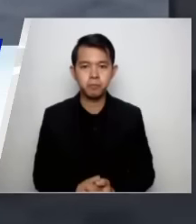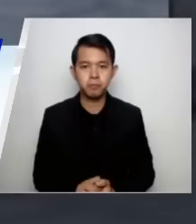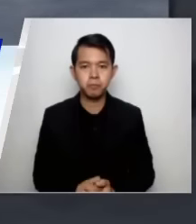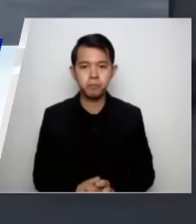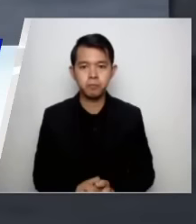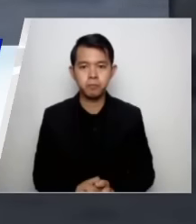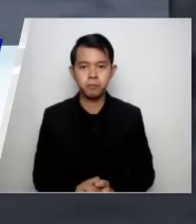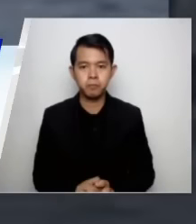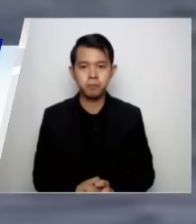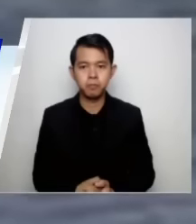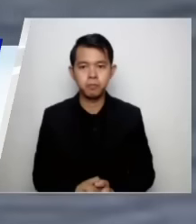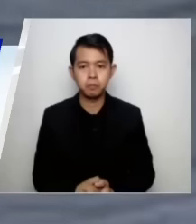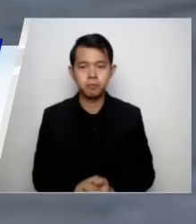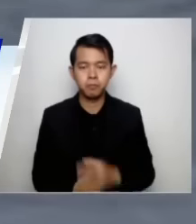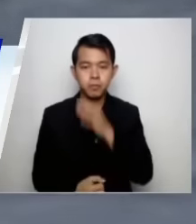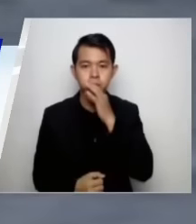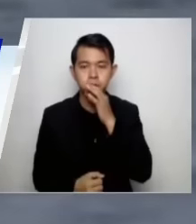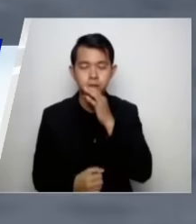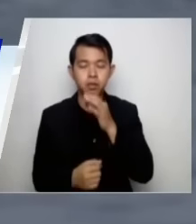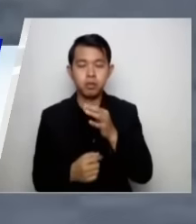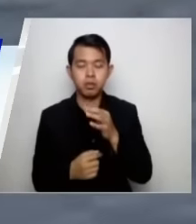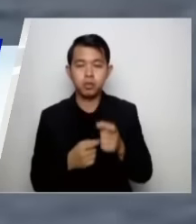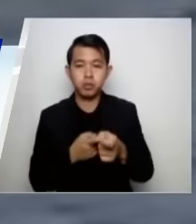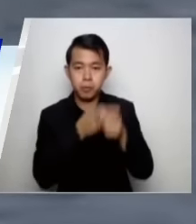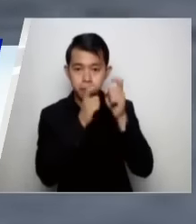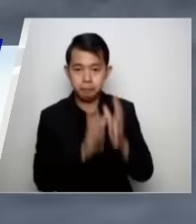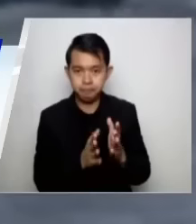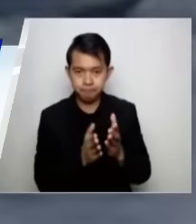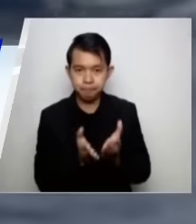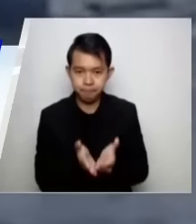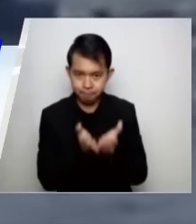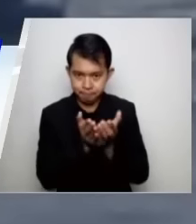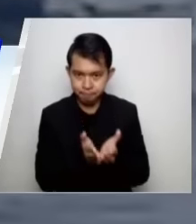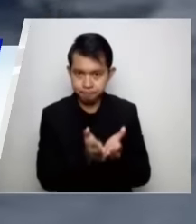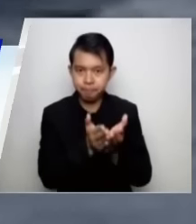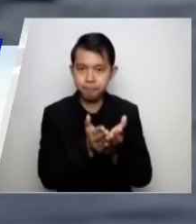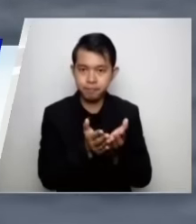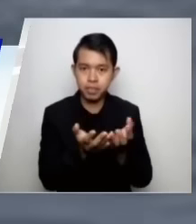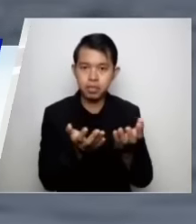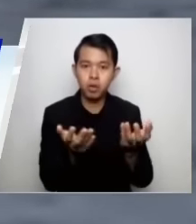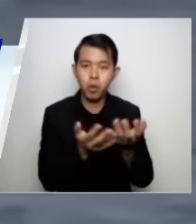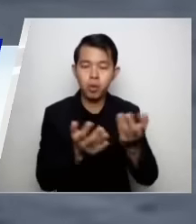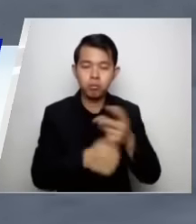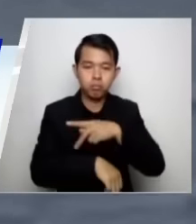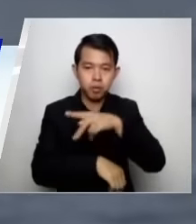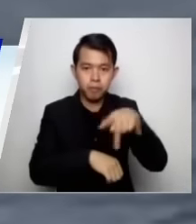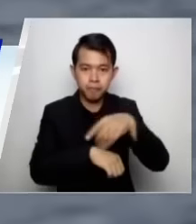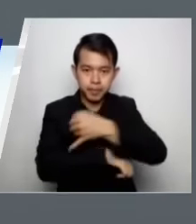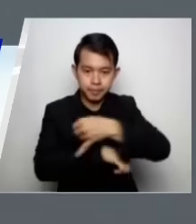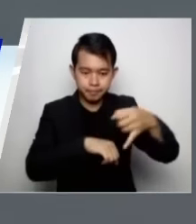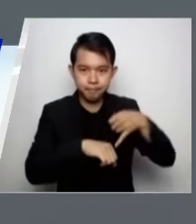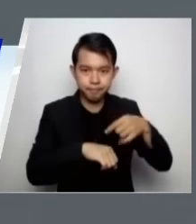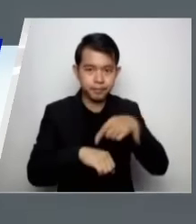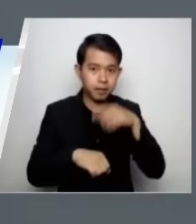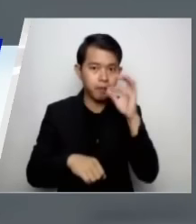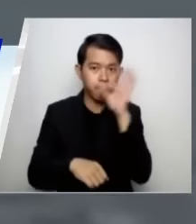nangingisda sa Rosoli o Iroquois sa loob ng Exclusive Economic Zone ng Pilipinas ang mga Pilipinong ito.